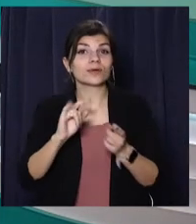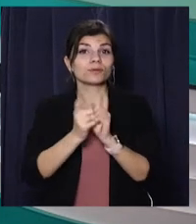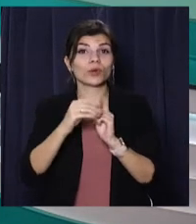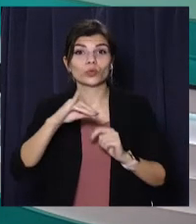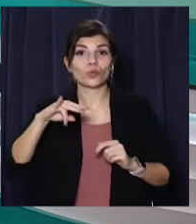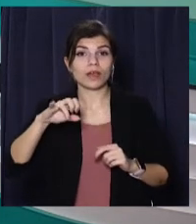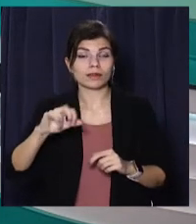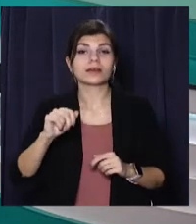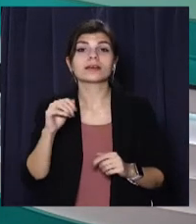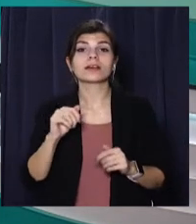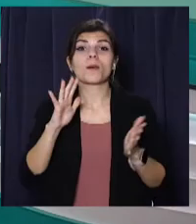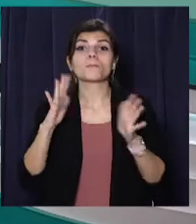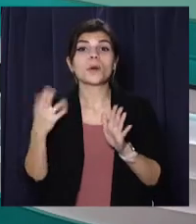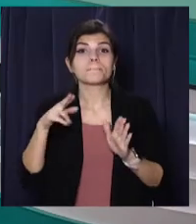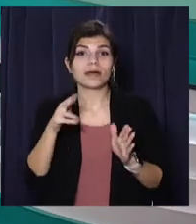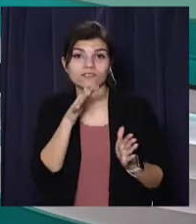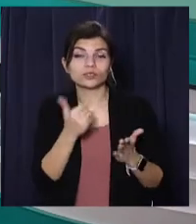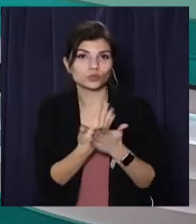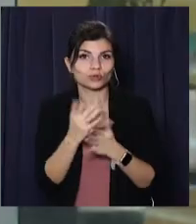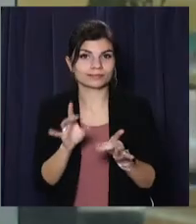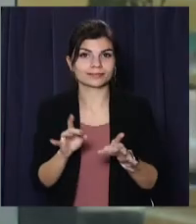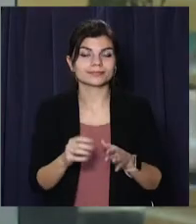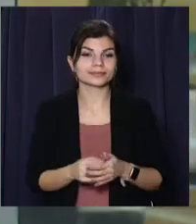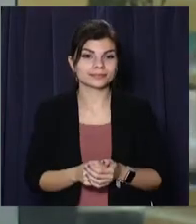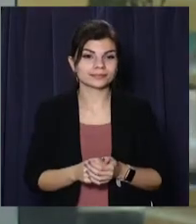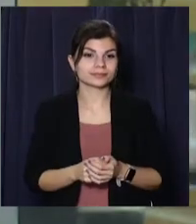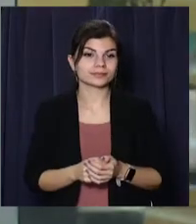І про події п'ятниці на цю годину – далі у випуску.